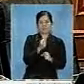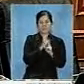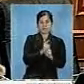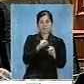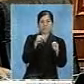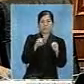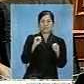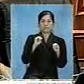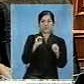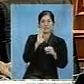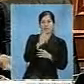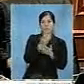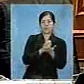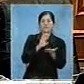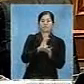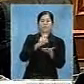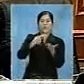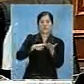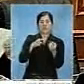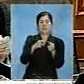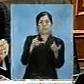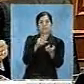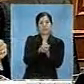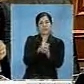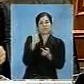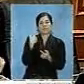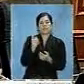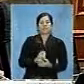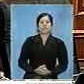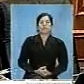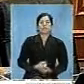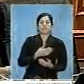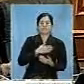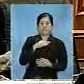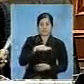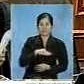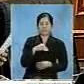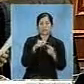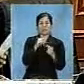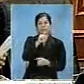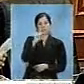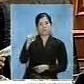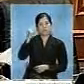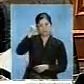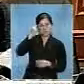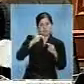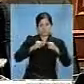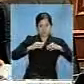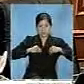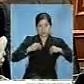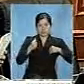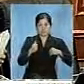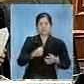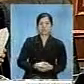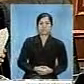ประกันสังคมมีเจตจำนงเอาไว้แต่ไม่สามารถทำให้เกิดผลนั้นผมเชื่อว่าท่านสมาชิกคงจะมีความพึงพอใจในส่วน